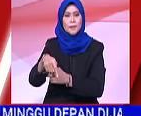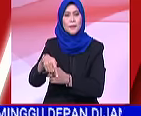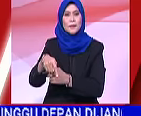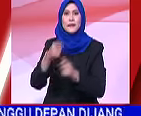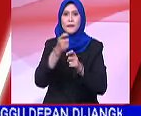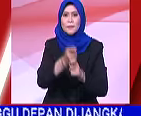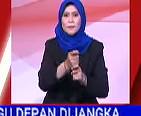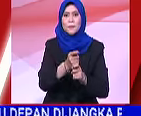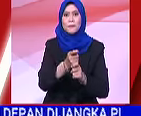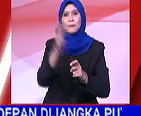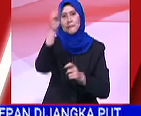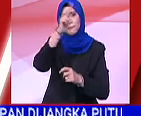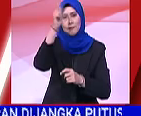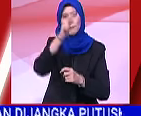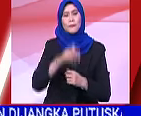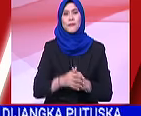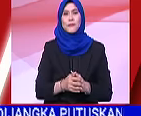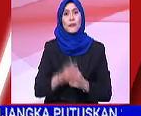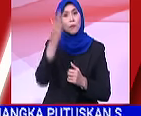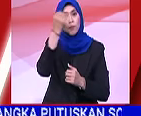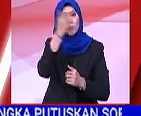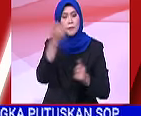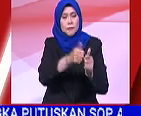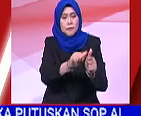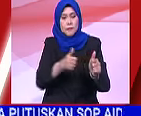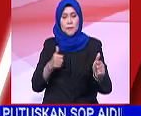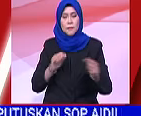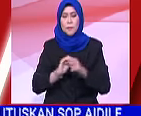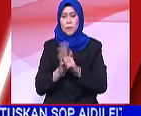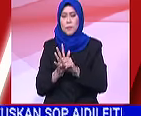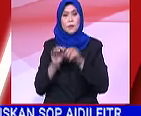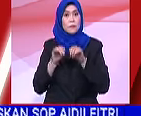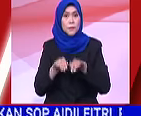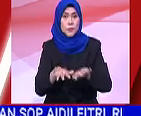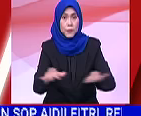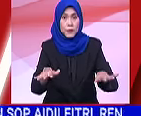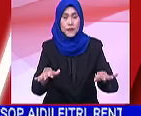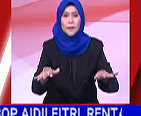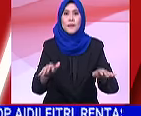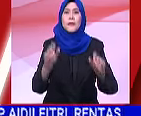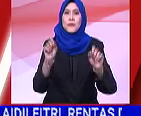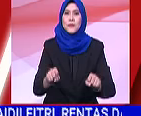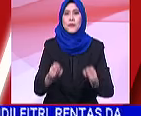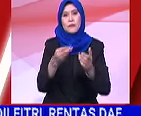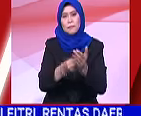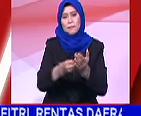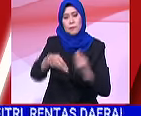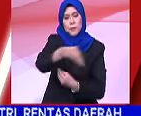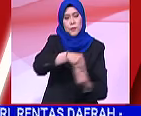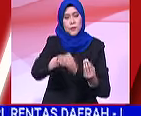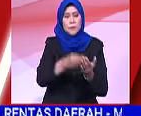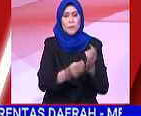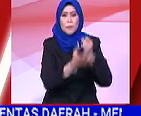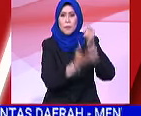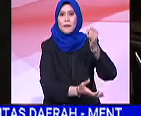yang ditetapkan kerajaan, ia bagi mengelak penularan jangkitan COVID-19 sekaligus dapat menjana ekonomi rakyat